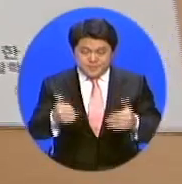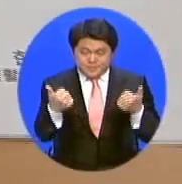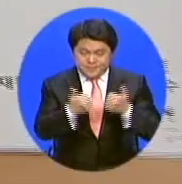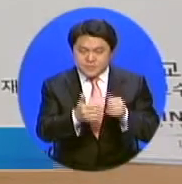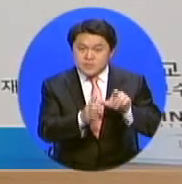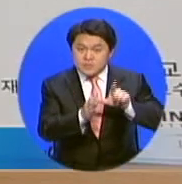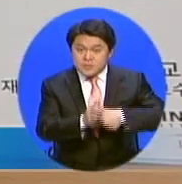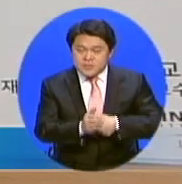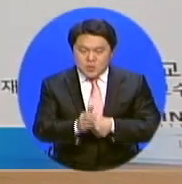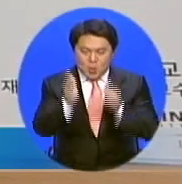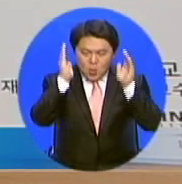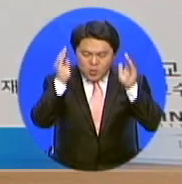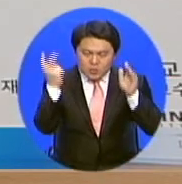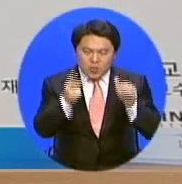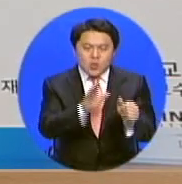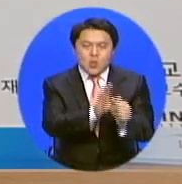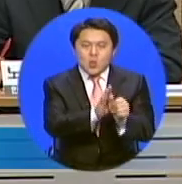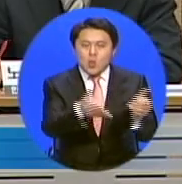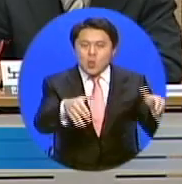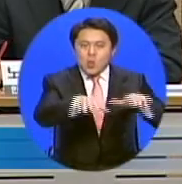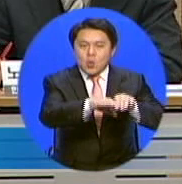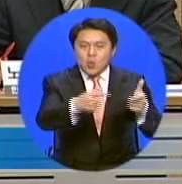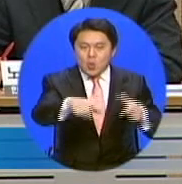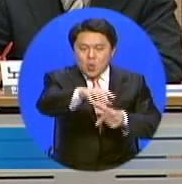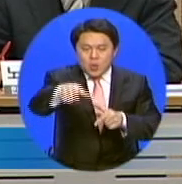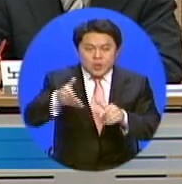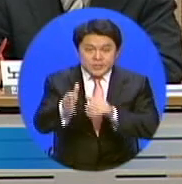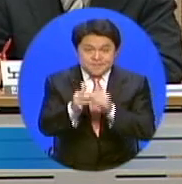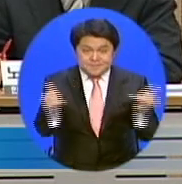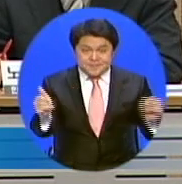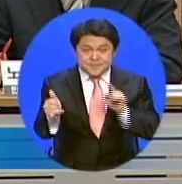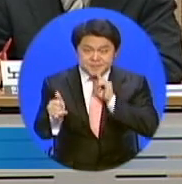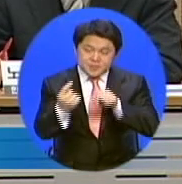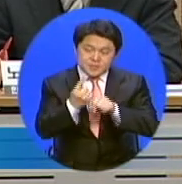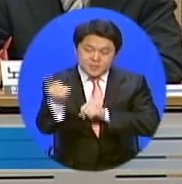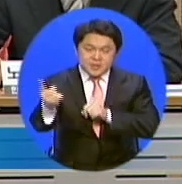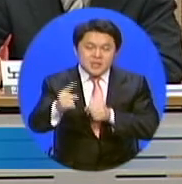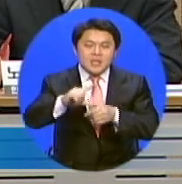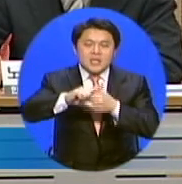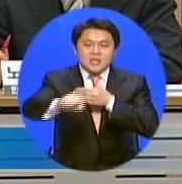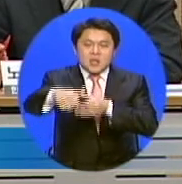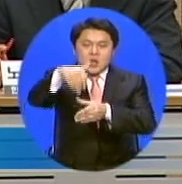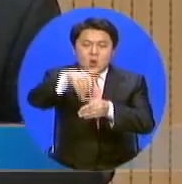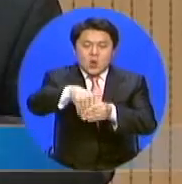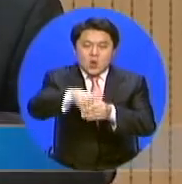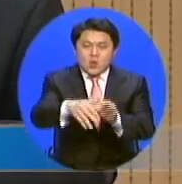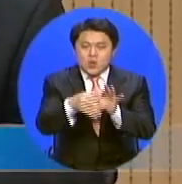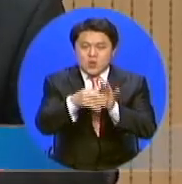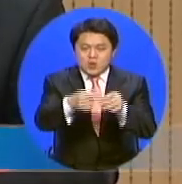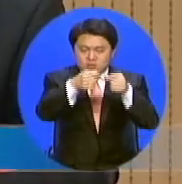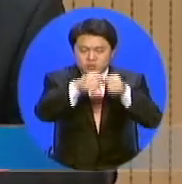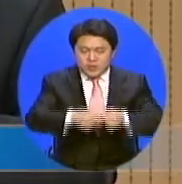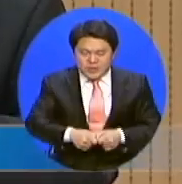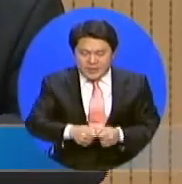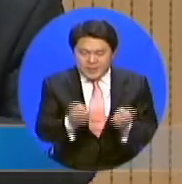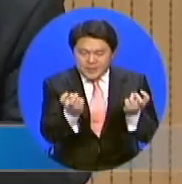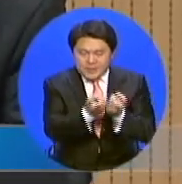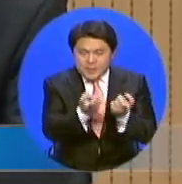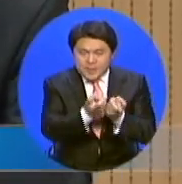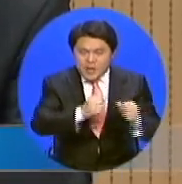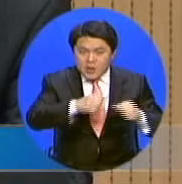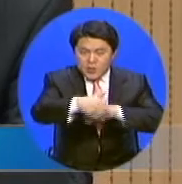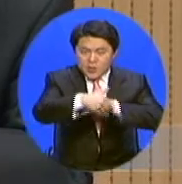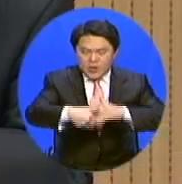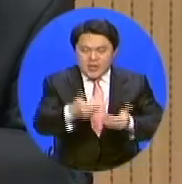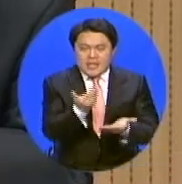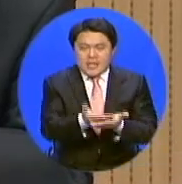간담회에서 학계, 협력기관 등 장애인 관련 전문가들은 내년 지방선거를 겨냥하는 등의 구체적인 방안과 행동